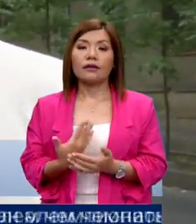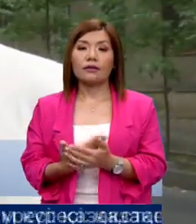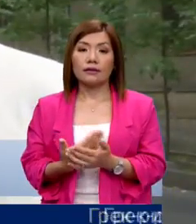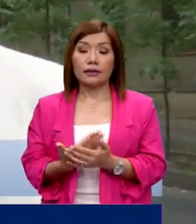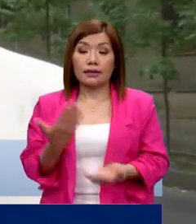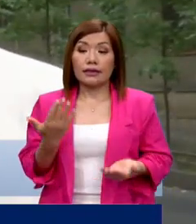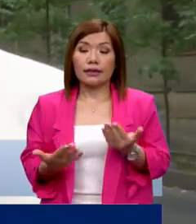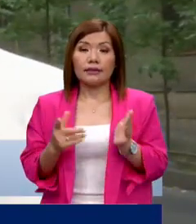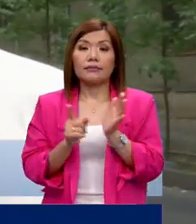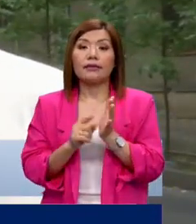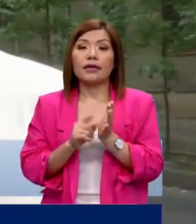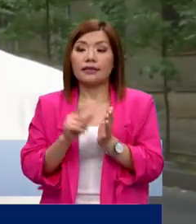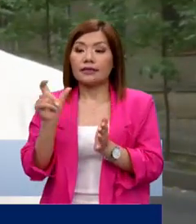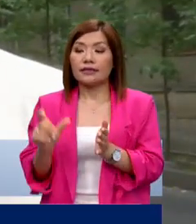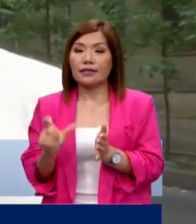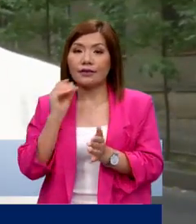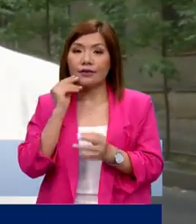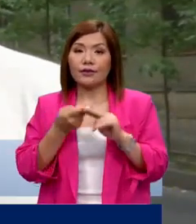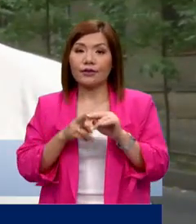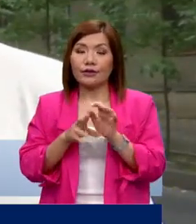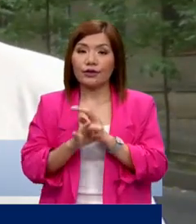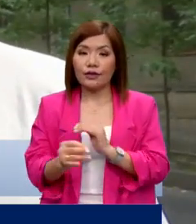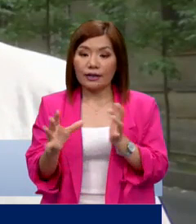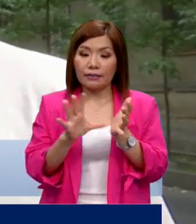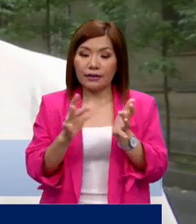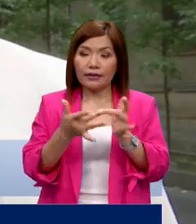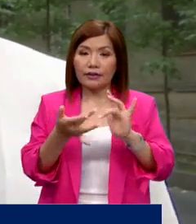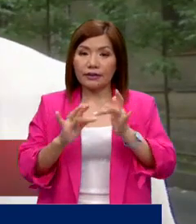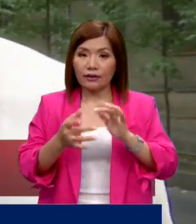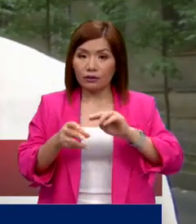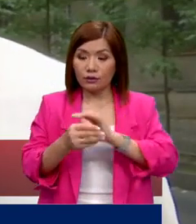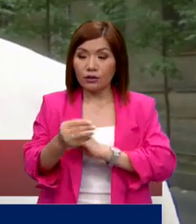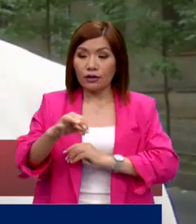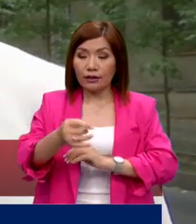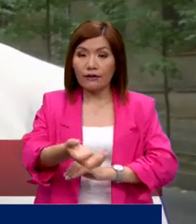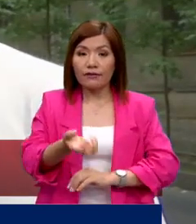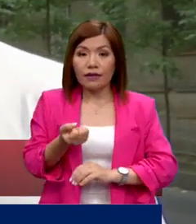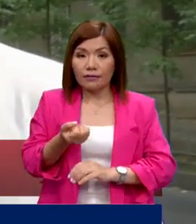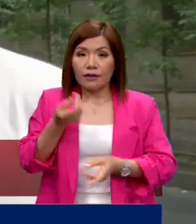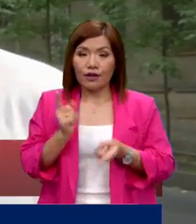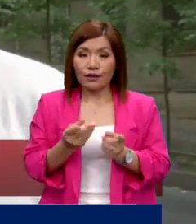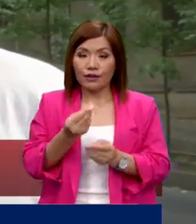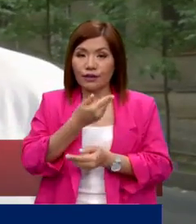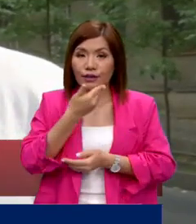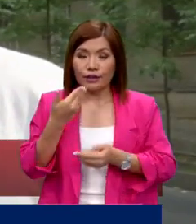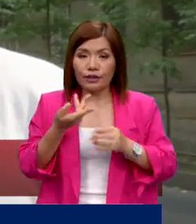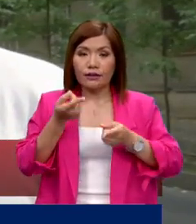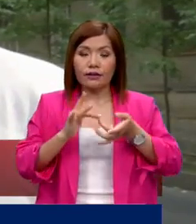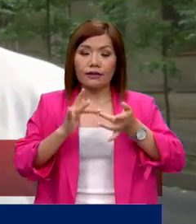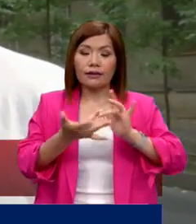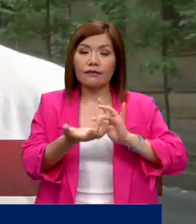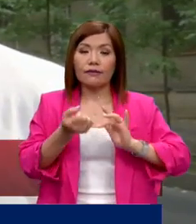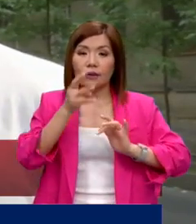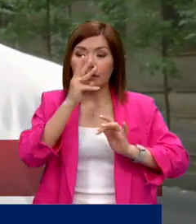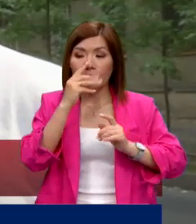тенге. Егер зейнеткерлер зейнетақысын цифрлы теңгемен алса, оны отандық тауарларды сатып алуға жұмсайтын жүйе енгізуге болады.